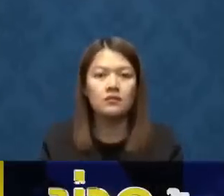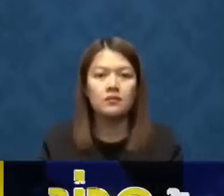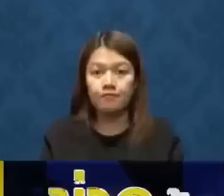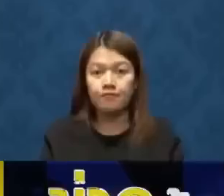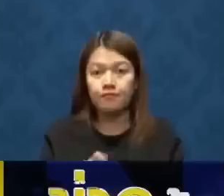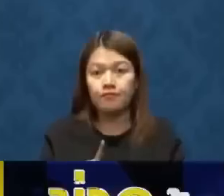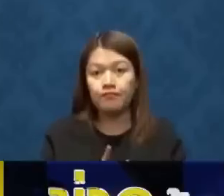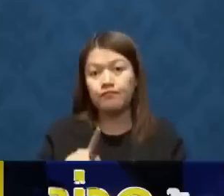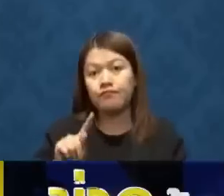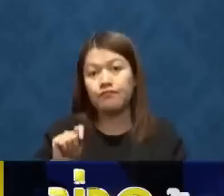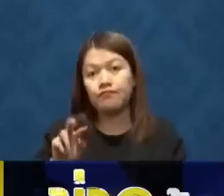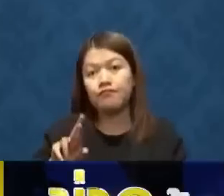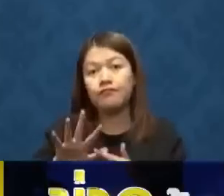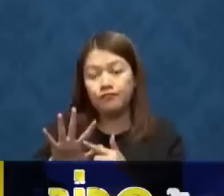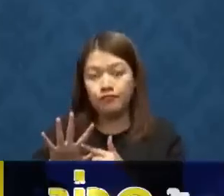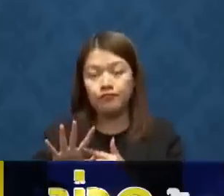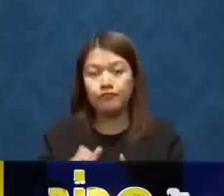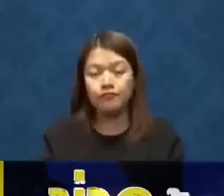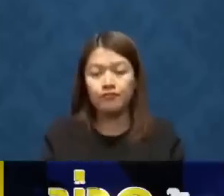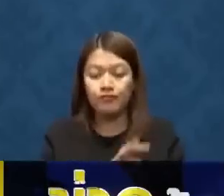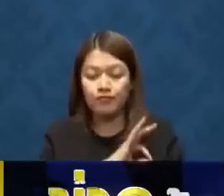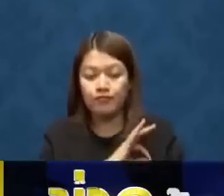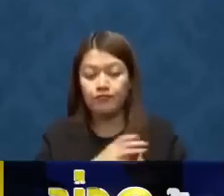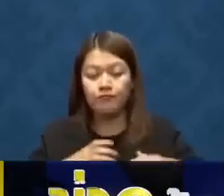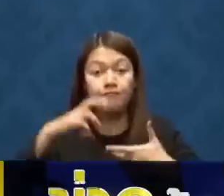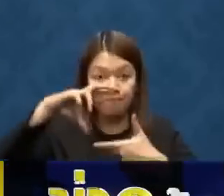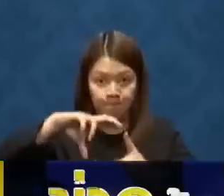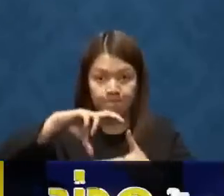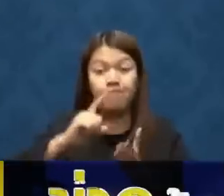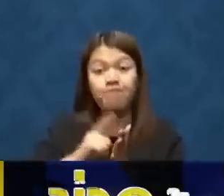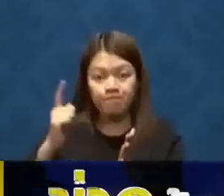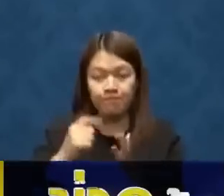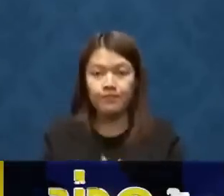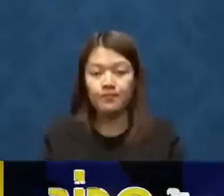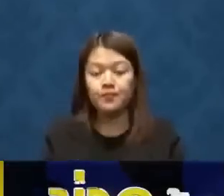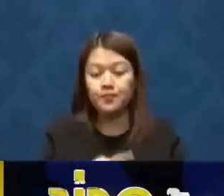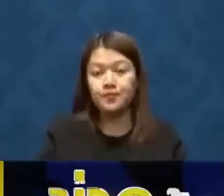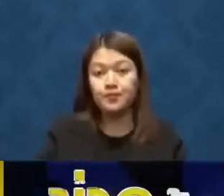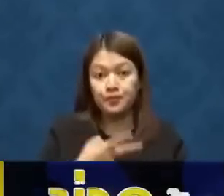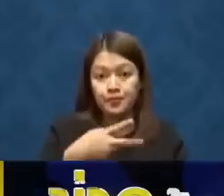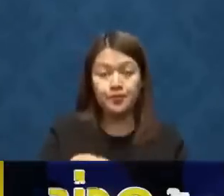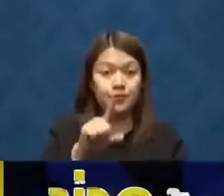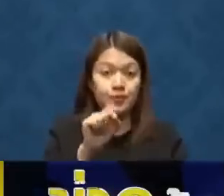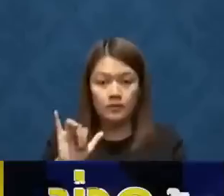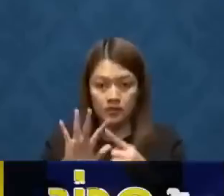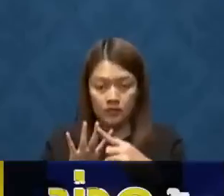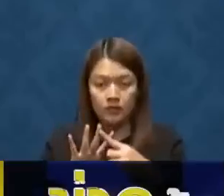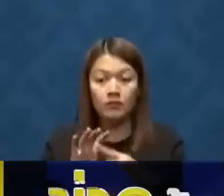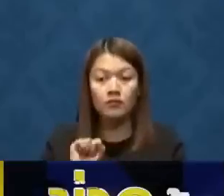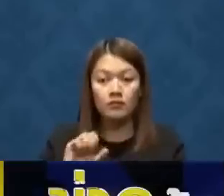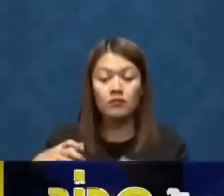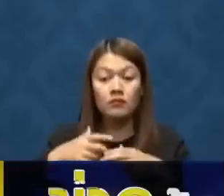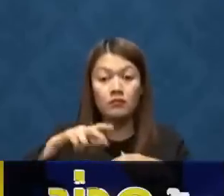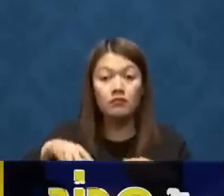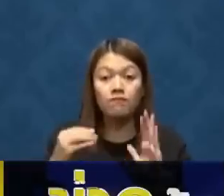ขอให้การประชุมดำเนินการต่อไปนอกจากนี้นะคะยังมีคุณจิรายุค่ะ ลุกขึ้นขอหารือว่าขอให้ค